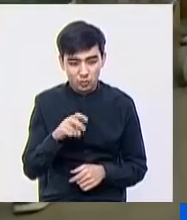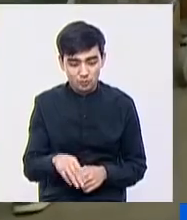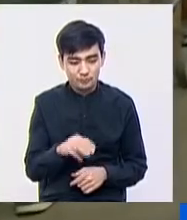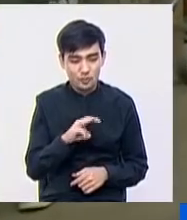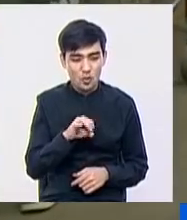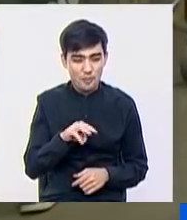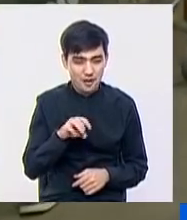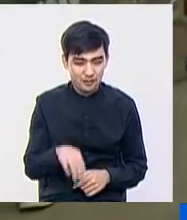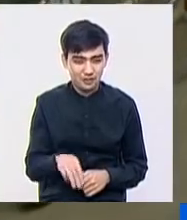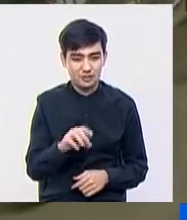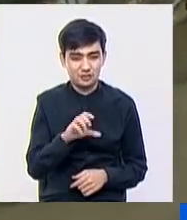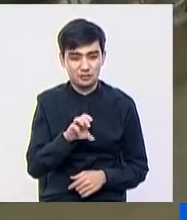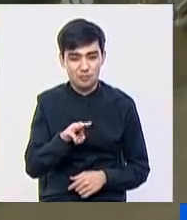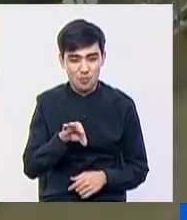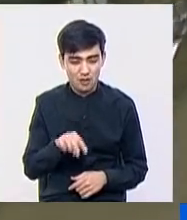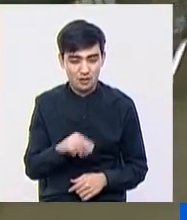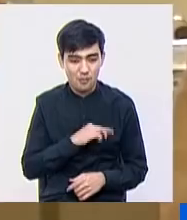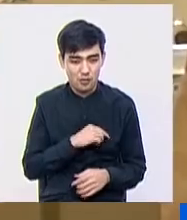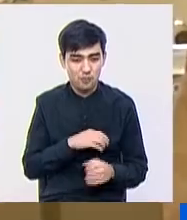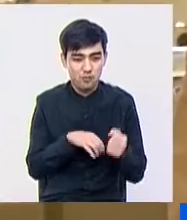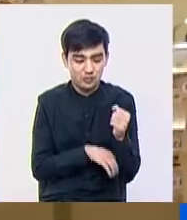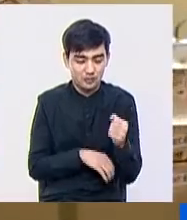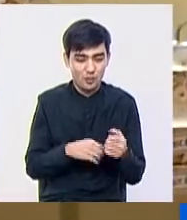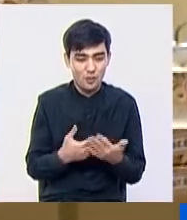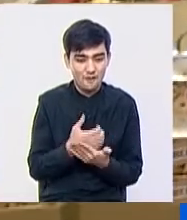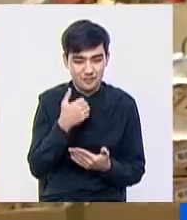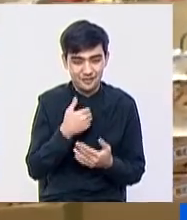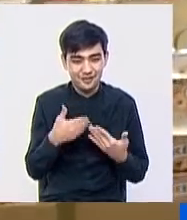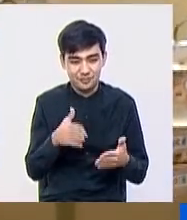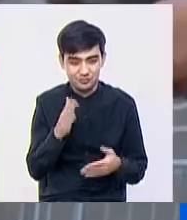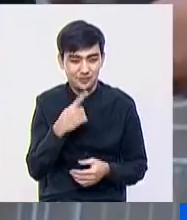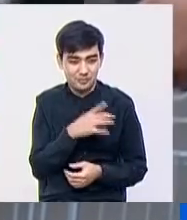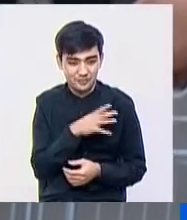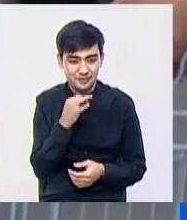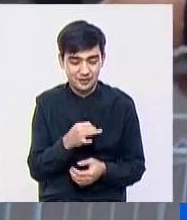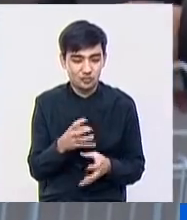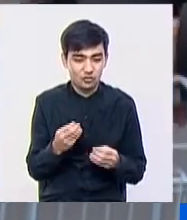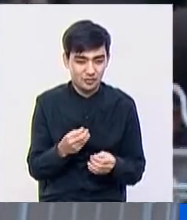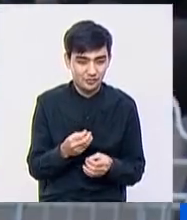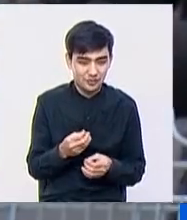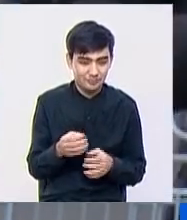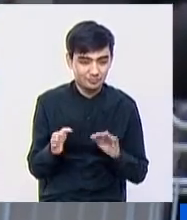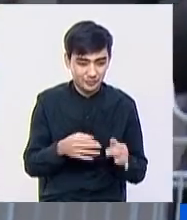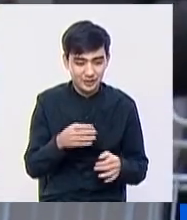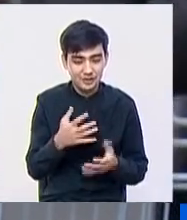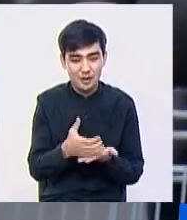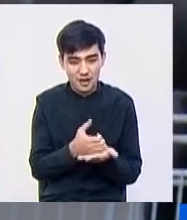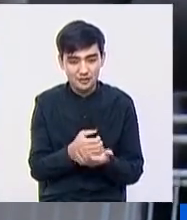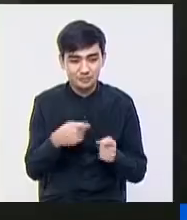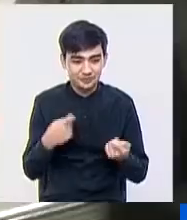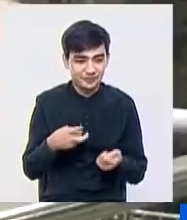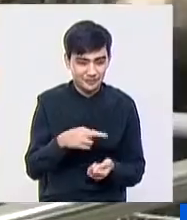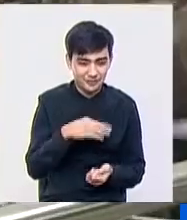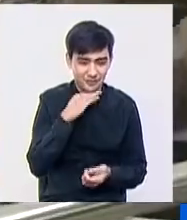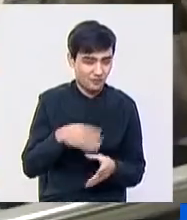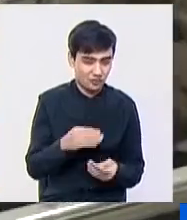После обеда власти города обещали открыть двери еще 39 филиалов этих магазинов и заверили, что запасов продовольствия в городе